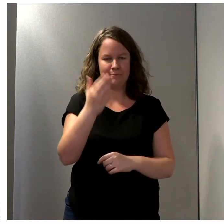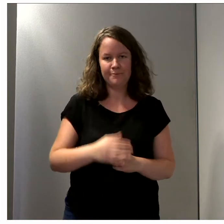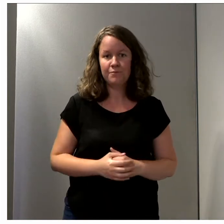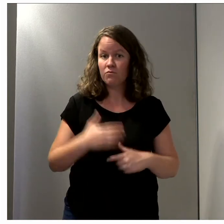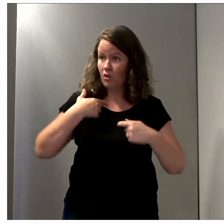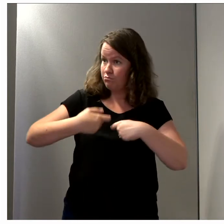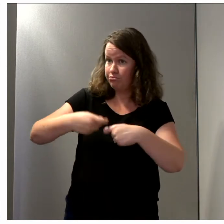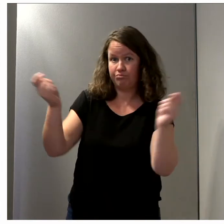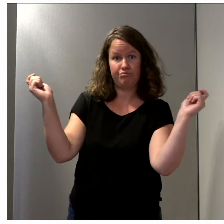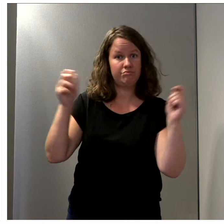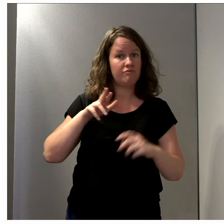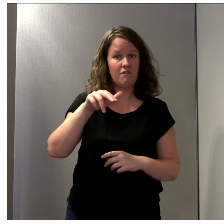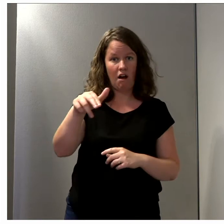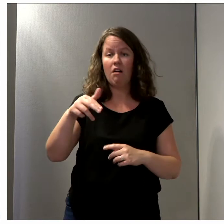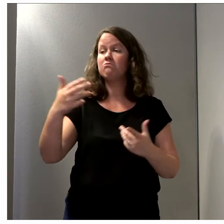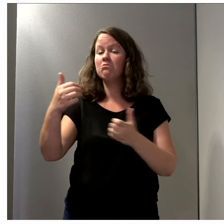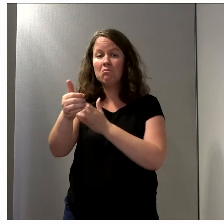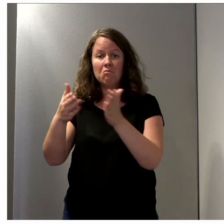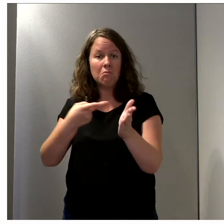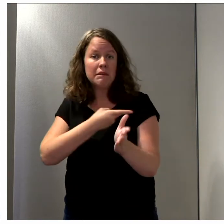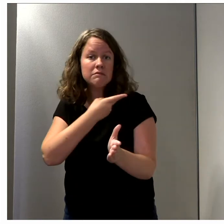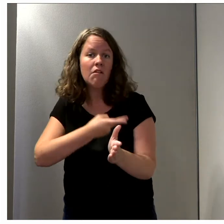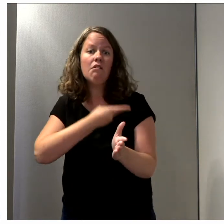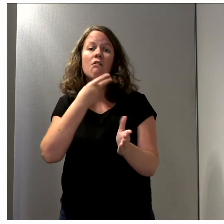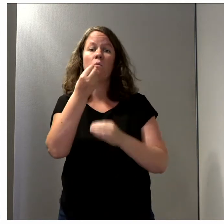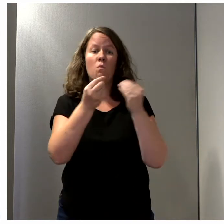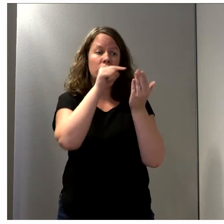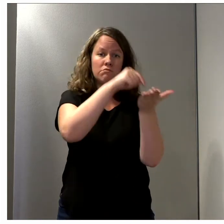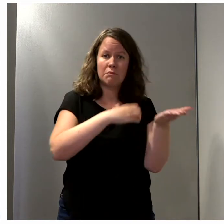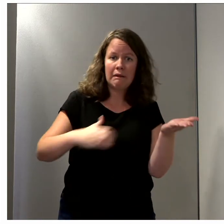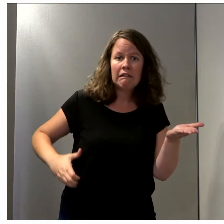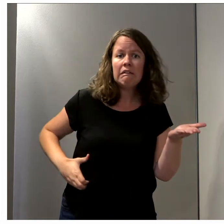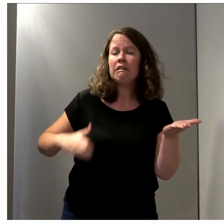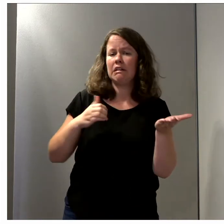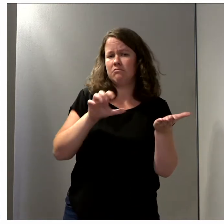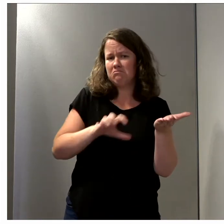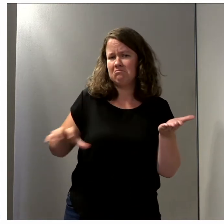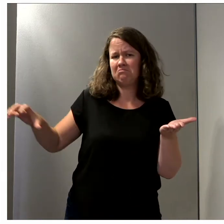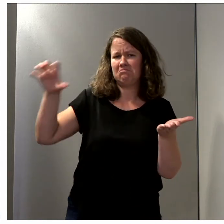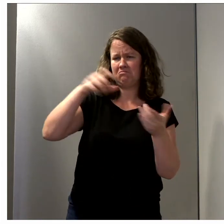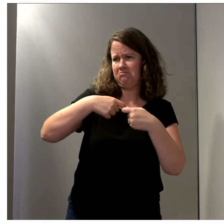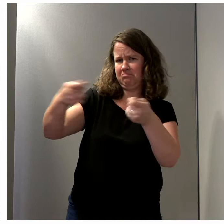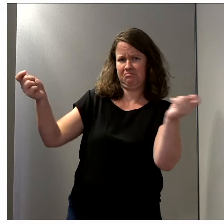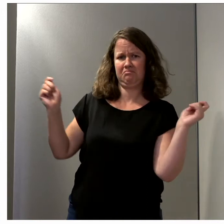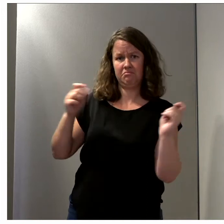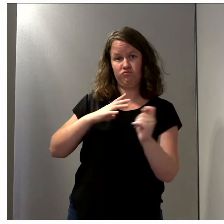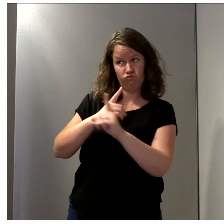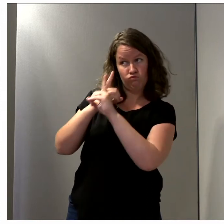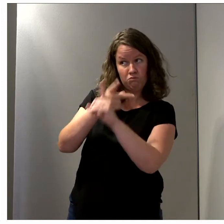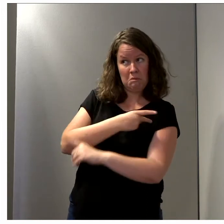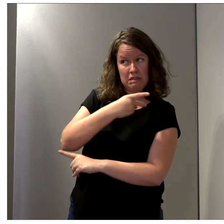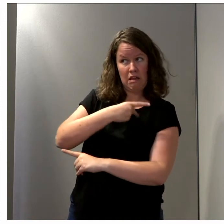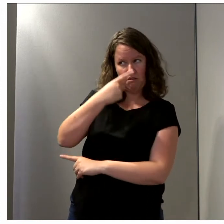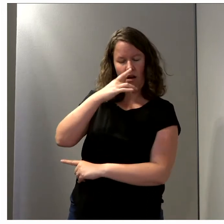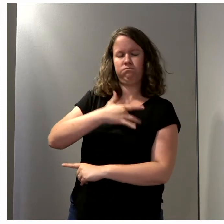des mairies, des cabinets des professionnels de santé. On a rencontré l'ordre des médecins pour nous dire qu'ils étaient assez sensibles à ce genre de démarche. Alors bien sûr, on l'a conçu pas tout